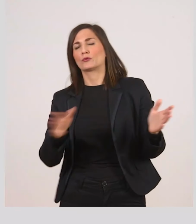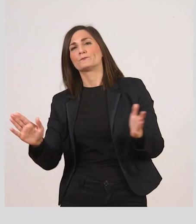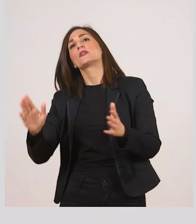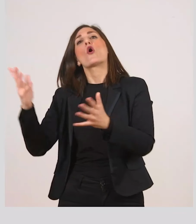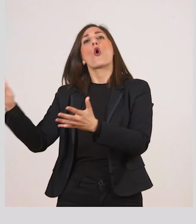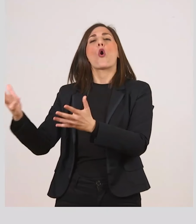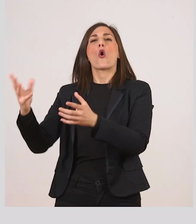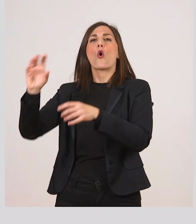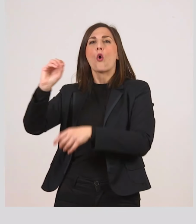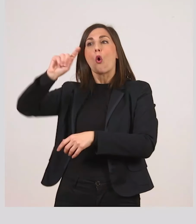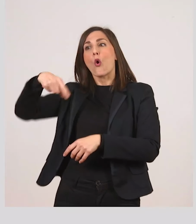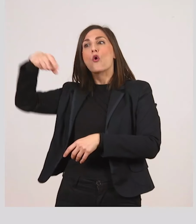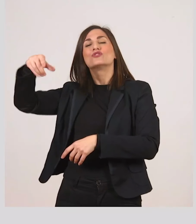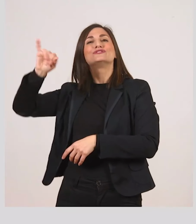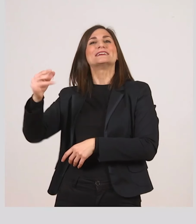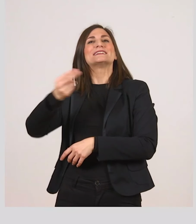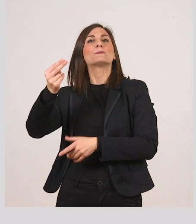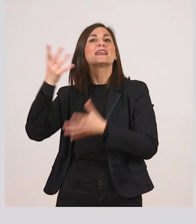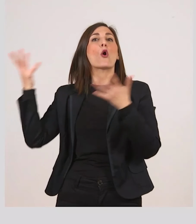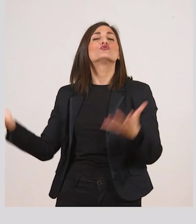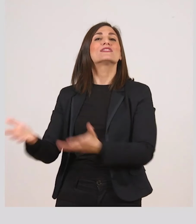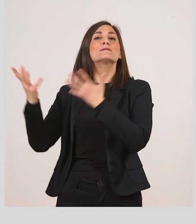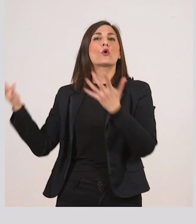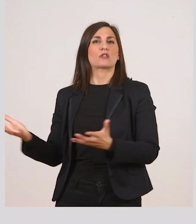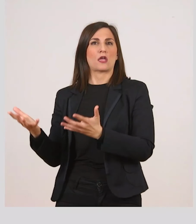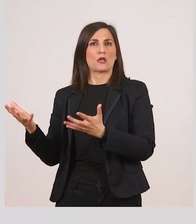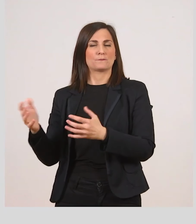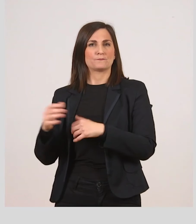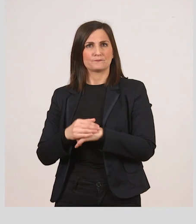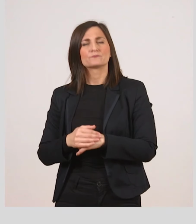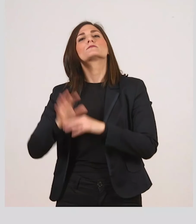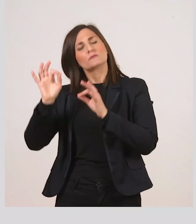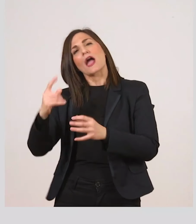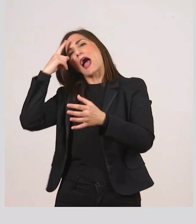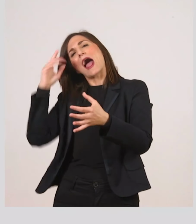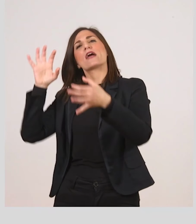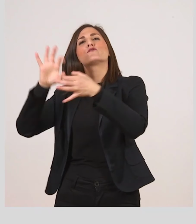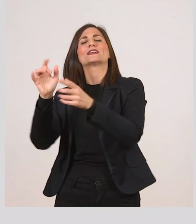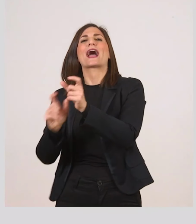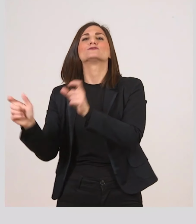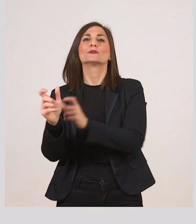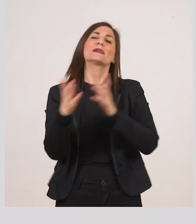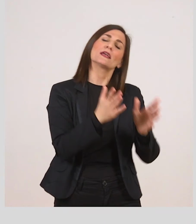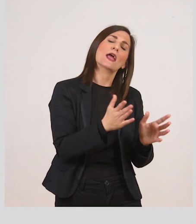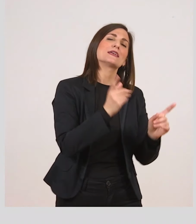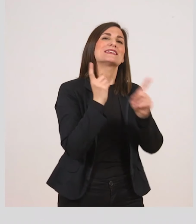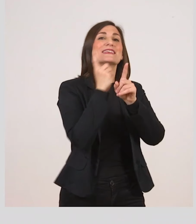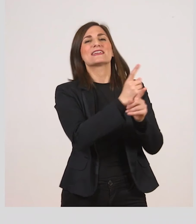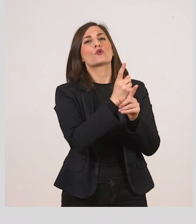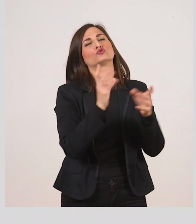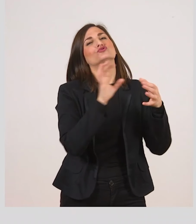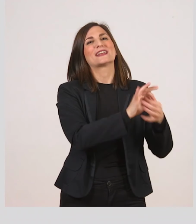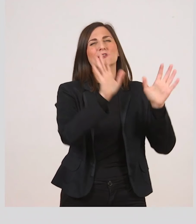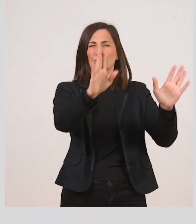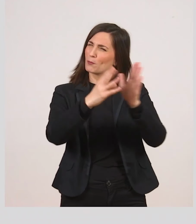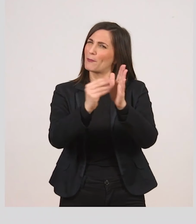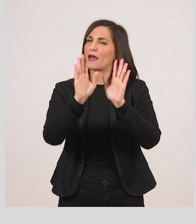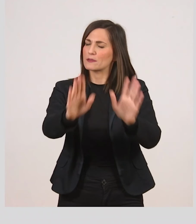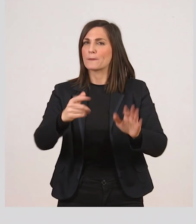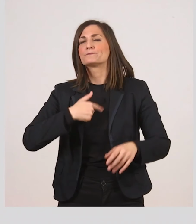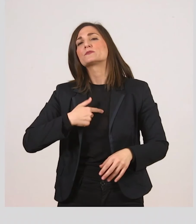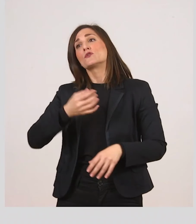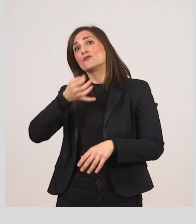να το αντικαταστήσω με τα λόγια μου, με τη λεξούλα οτιδήποτε, είναι αναφορική αντωνυμία. Αλλιώς είναι ειδικό σύνδεσμο. Για να δούμε το παράδειγμα. Του